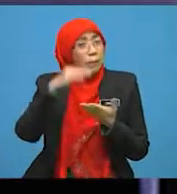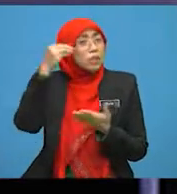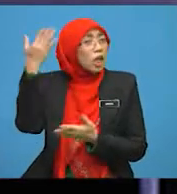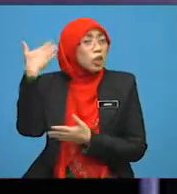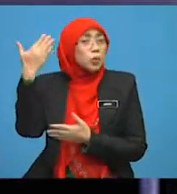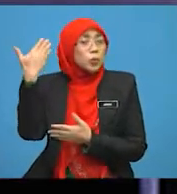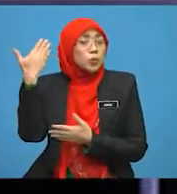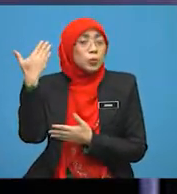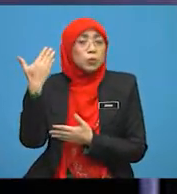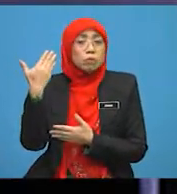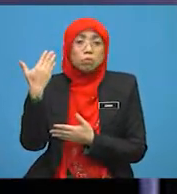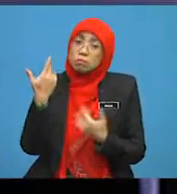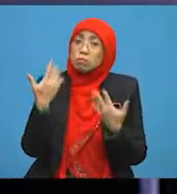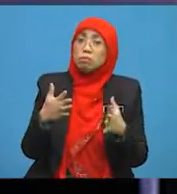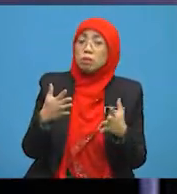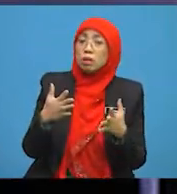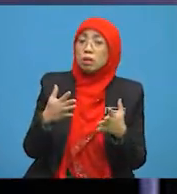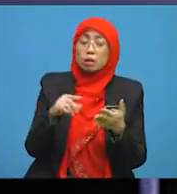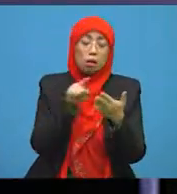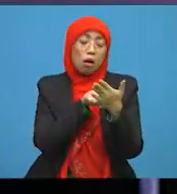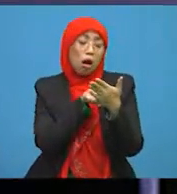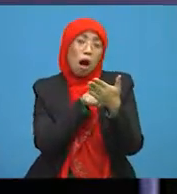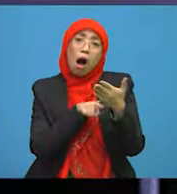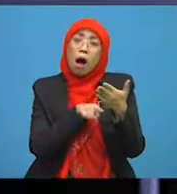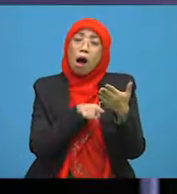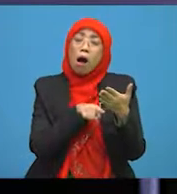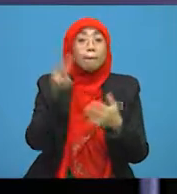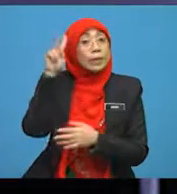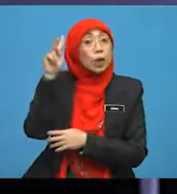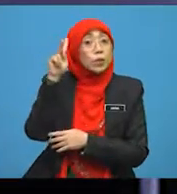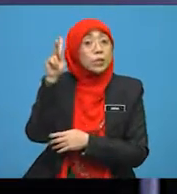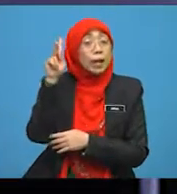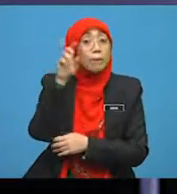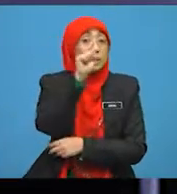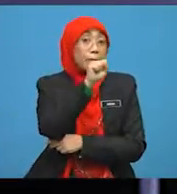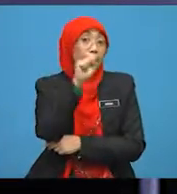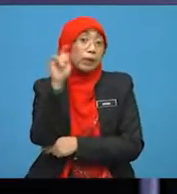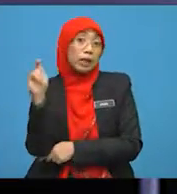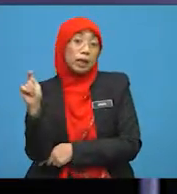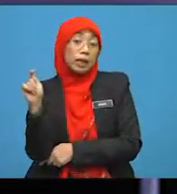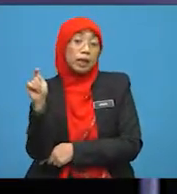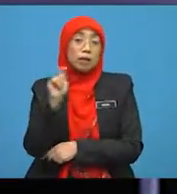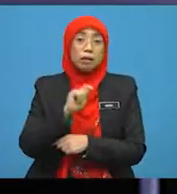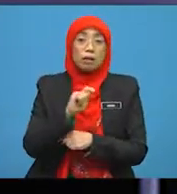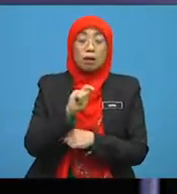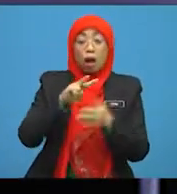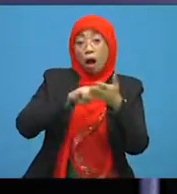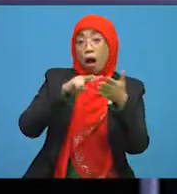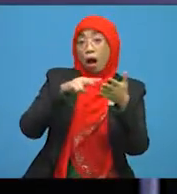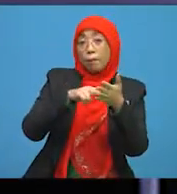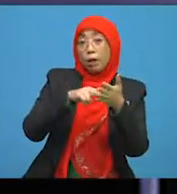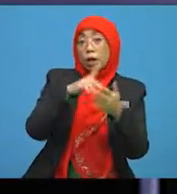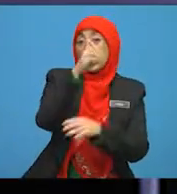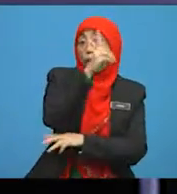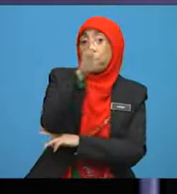lalu, kita sudah pun mempelajari konsep semantik, subtajuk makna denotatif